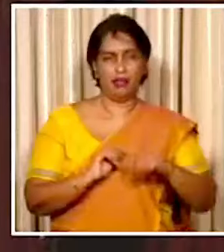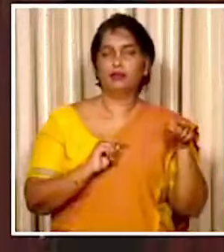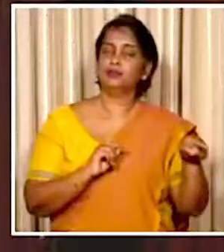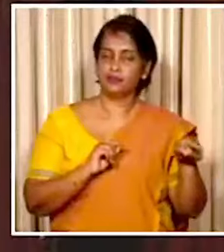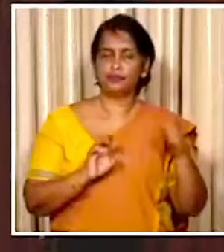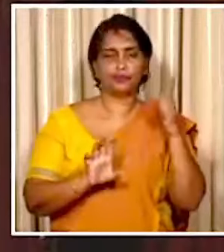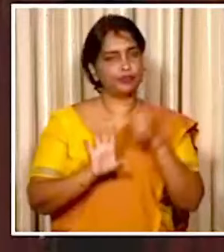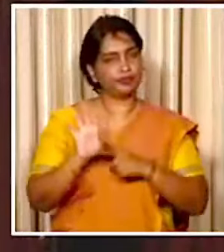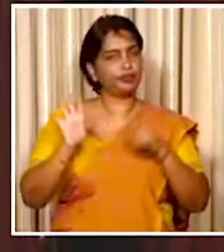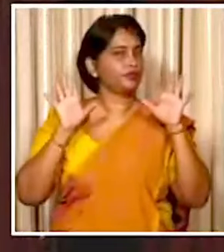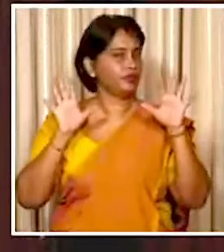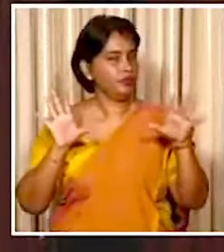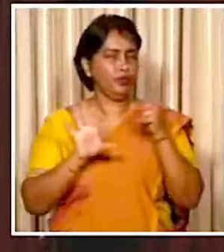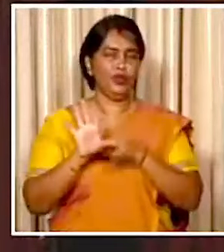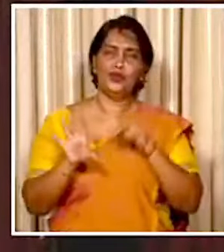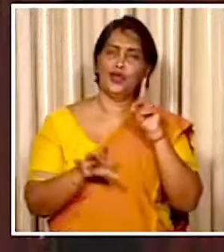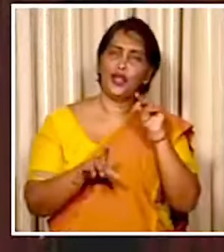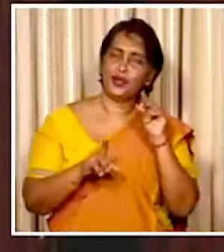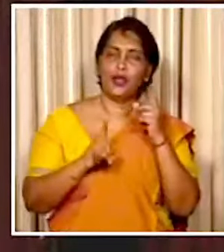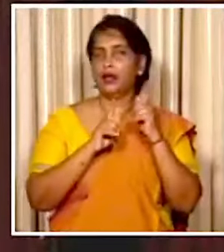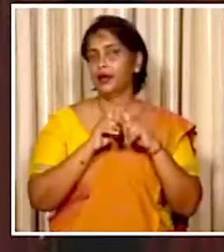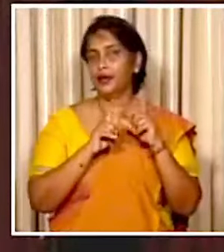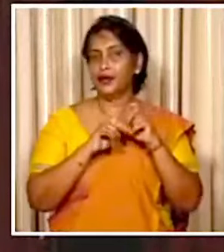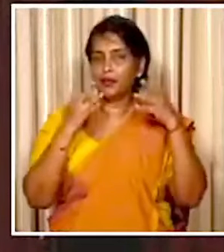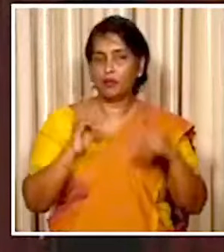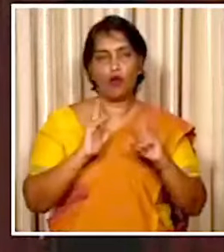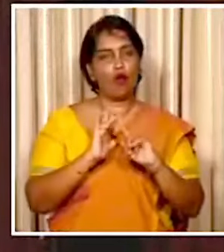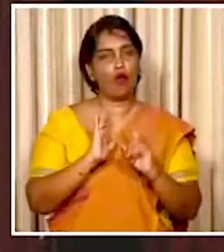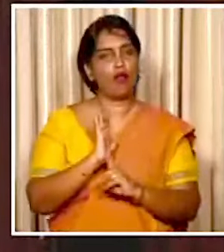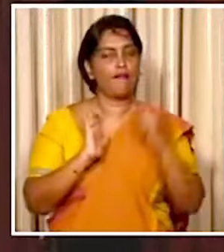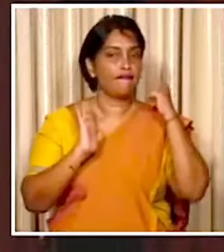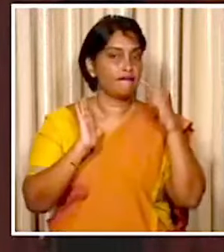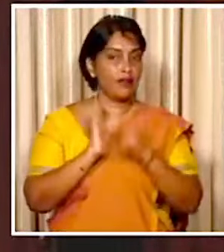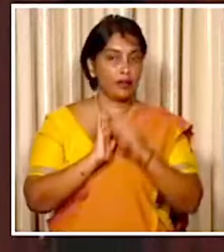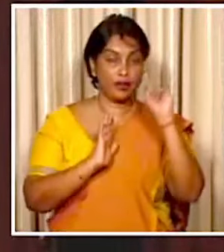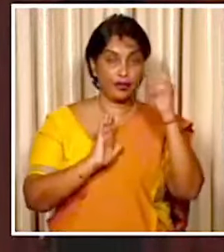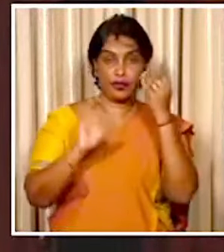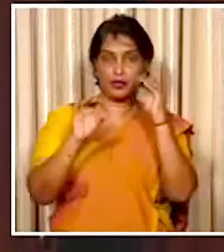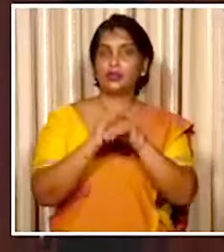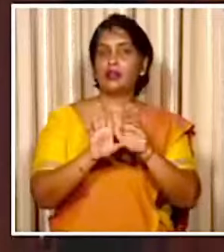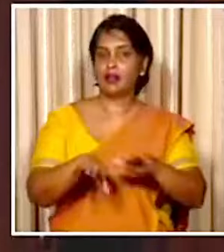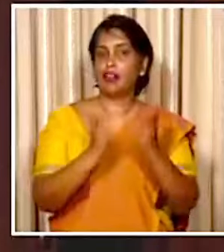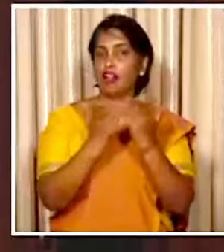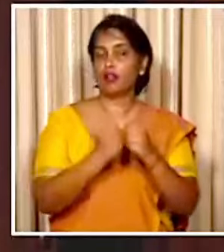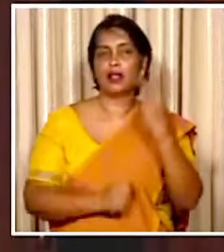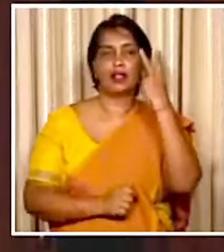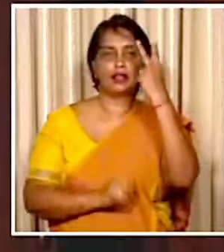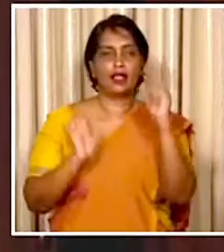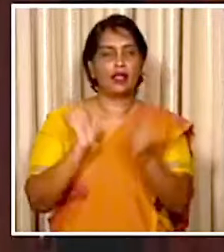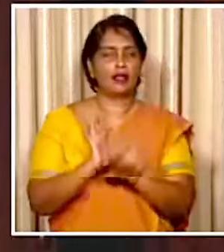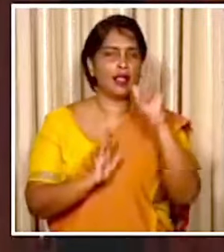අවුරුදු 10ක 11ක අධ්‍යාපනයෙන් පස්සේ සාමාන්‍ය පෙළ විභාගයට පළවෙනි වර පෙනී සිටින ළමයි සංඛ්‍යාව